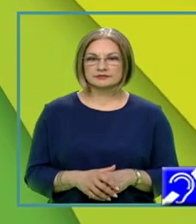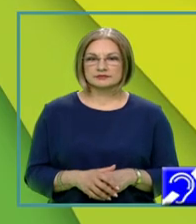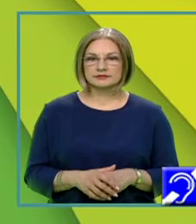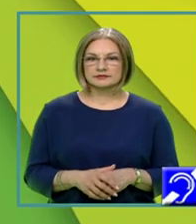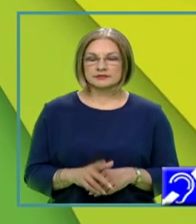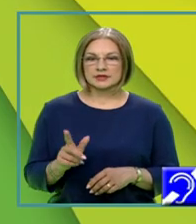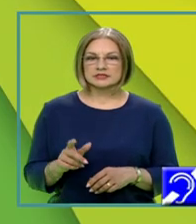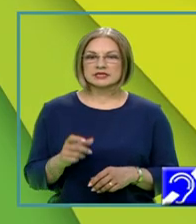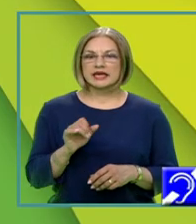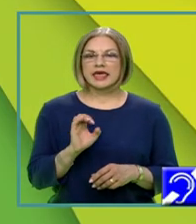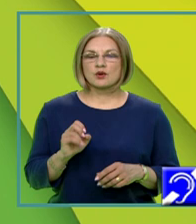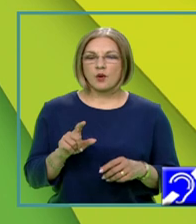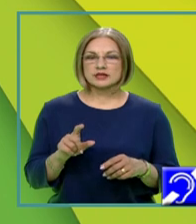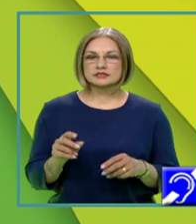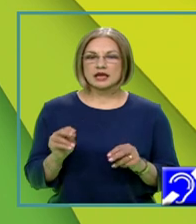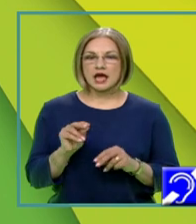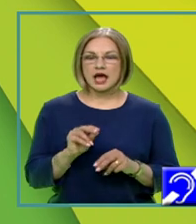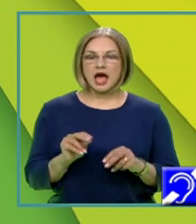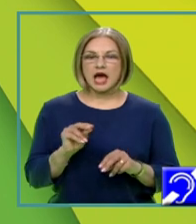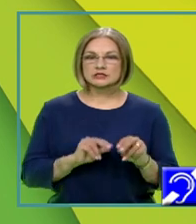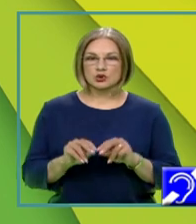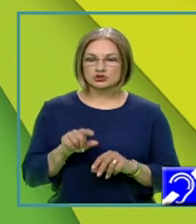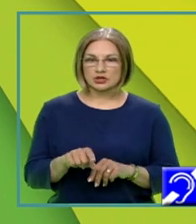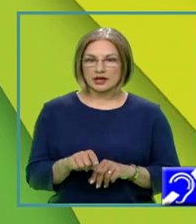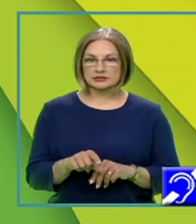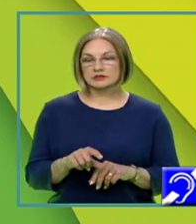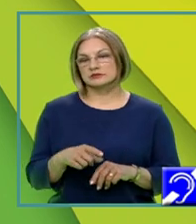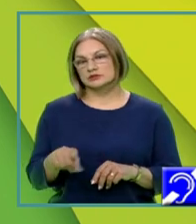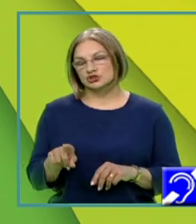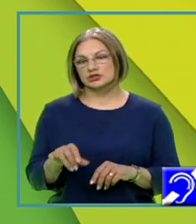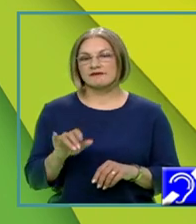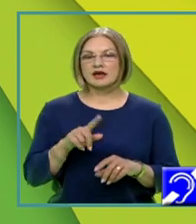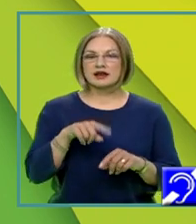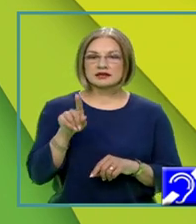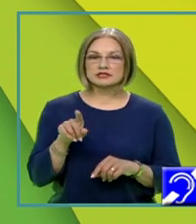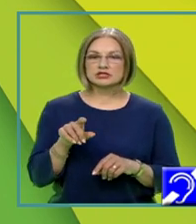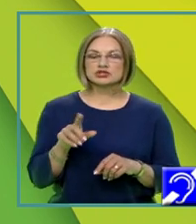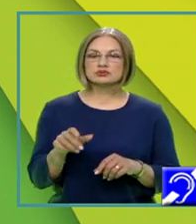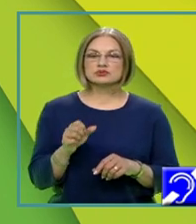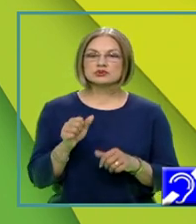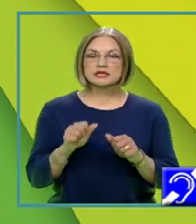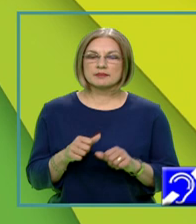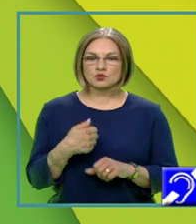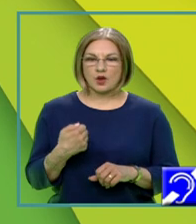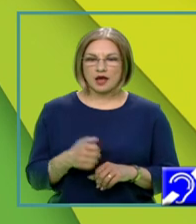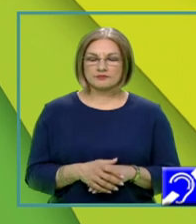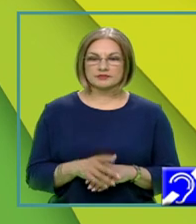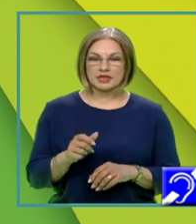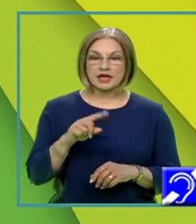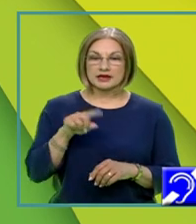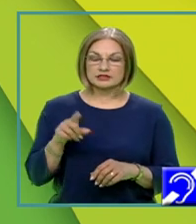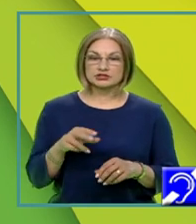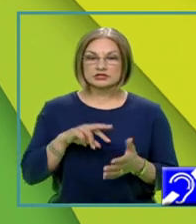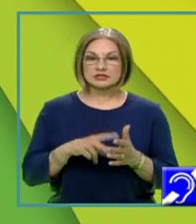asociate inecuației 3 x 1 și 2 și în afara rădăcinilor semnul lui a rădăcinile știind că se calculează cu